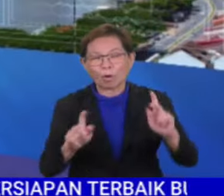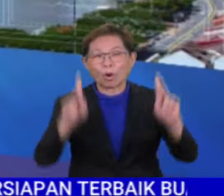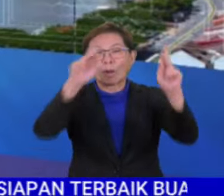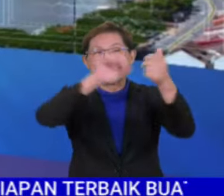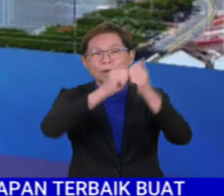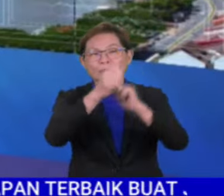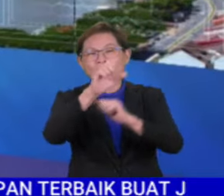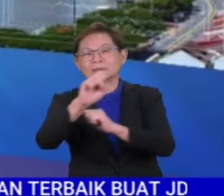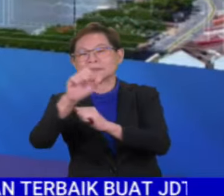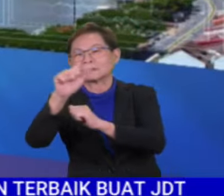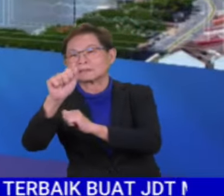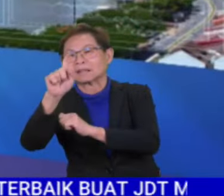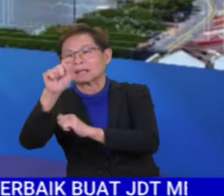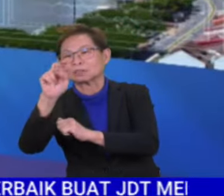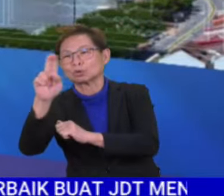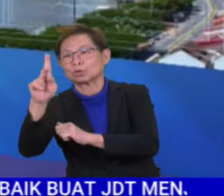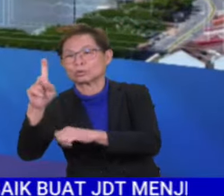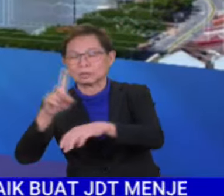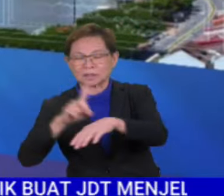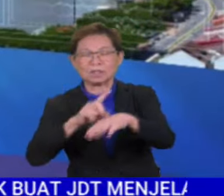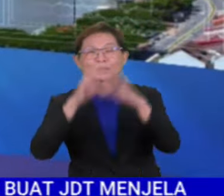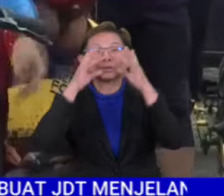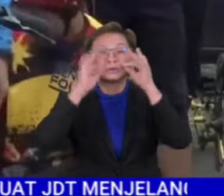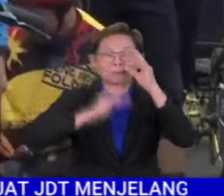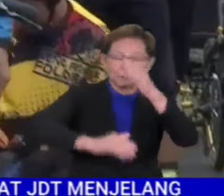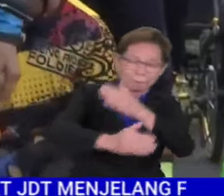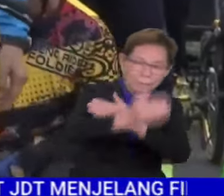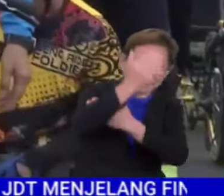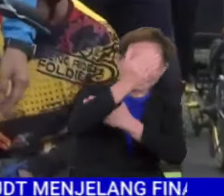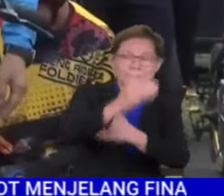Satok di Kuching pagi tadi.